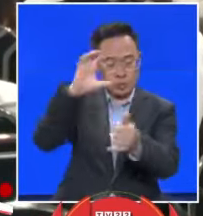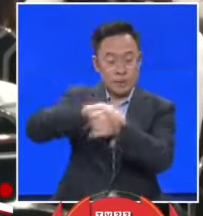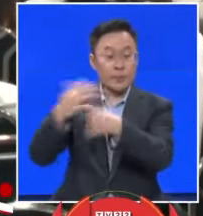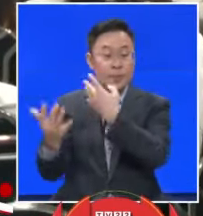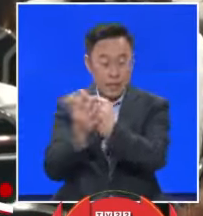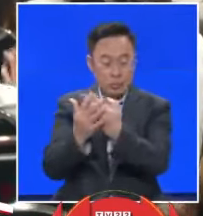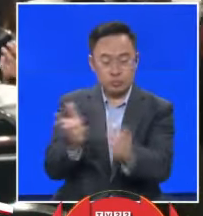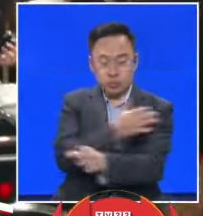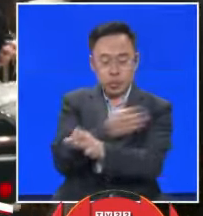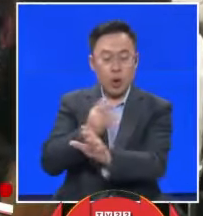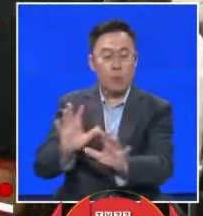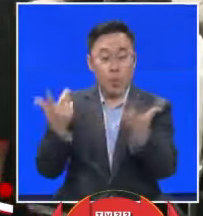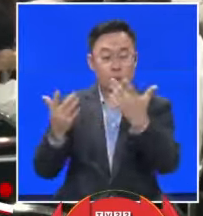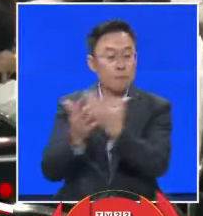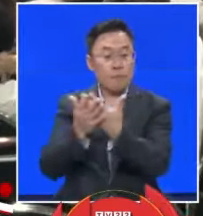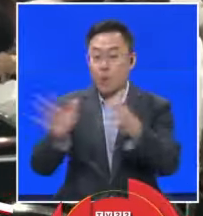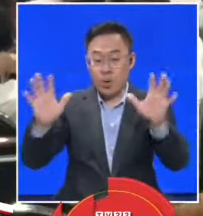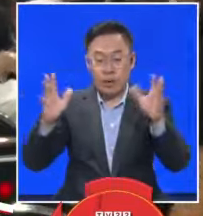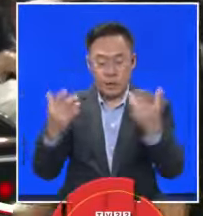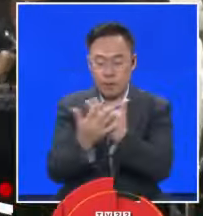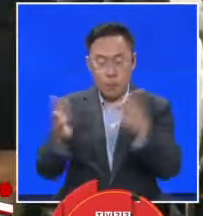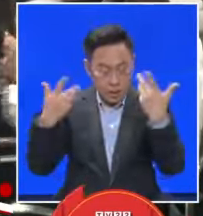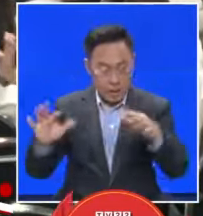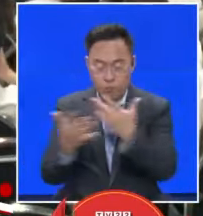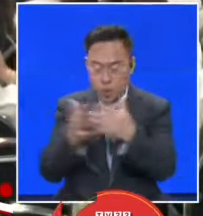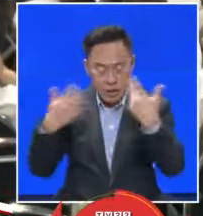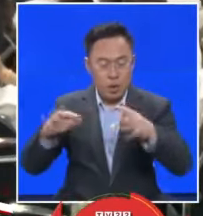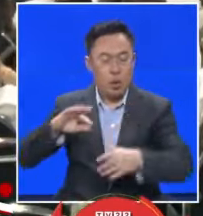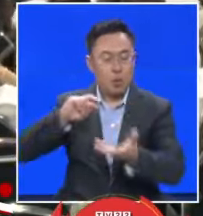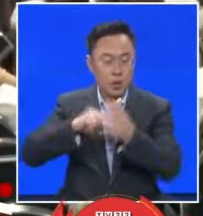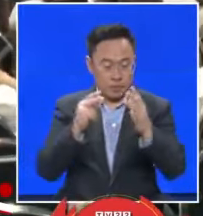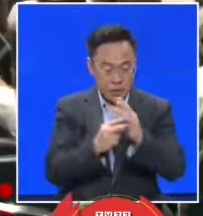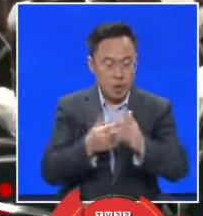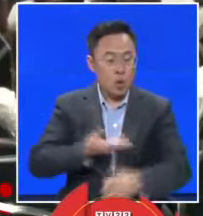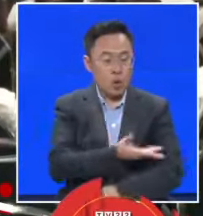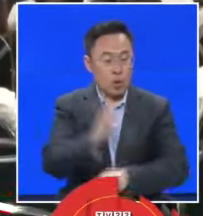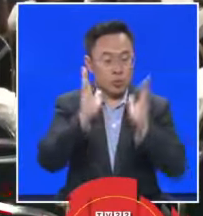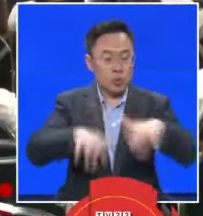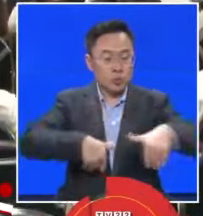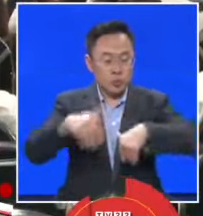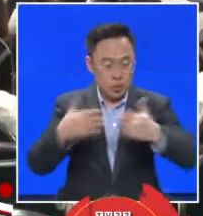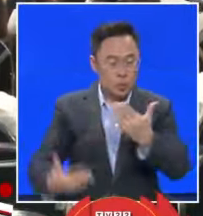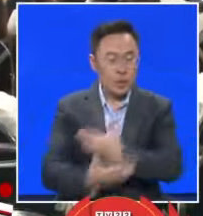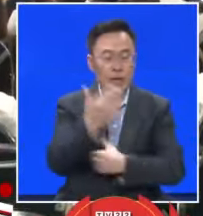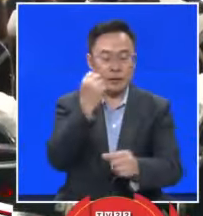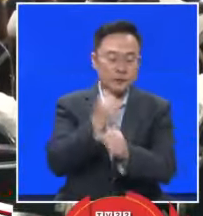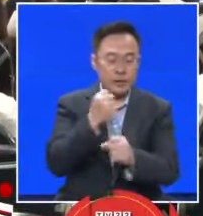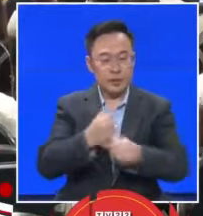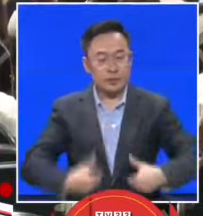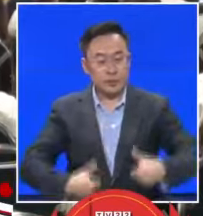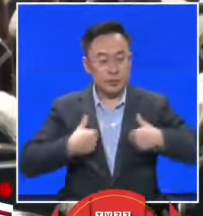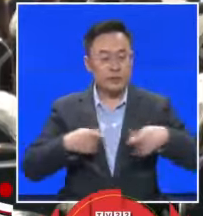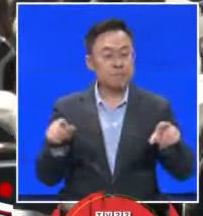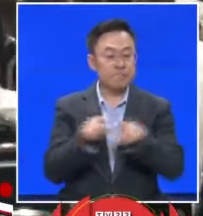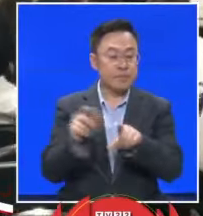นะครับรัฐมนตรีว่าการกระทรวงยุติธรรมซึ่งลงจากเวทีไปแล้วครับแต่ว่าที่อยู่บนเวทีณขณะนี้ครับก็จะมีทั้งอธิบดีกรมราชทั